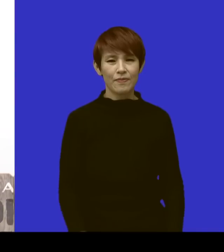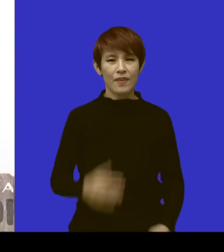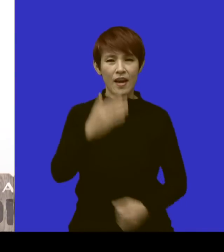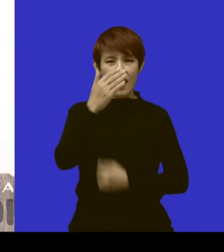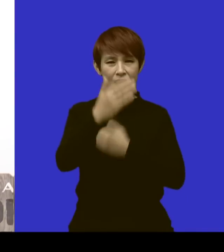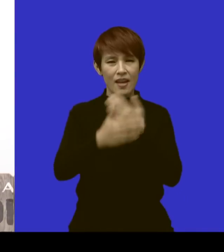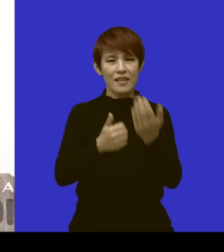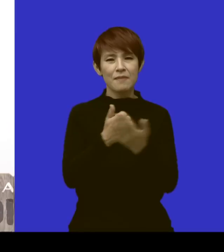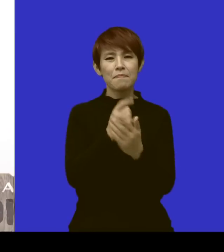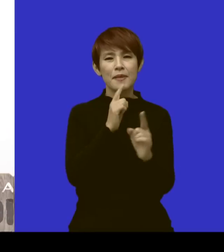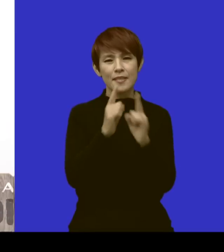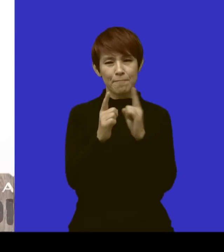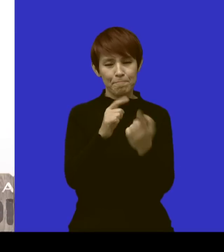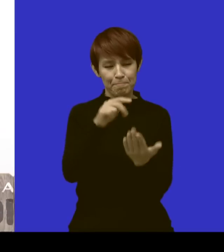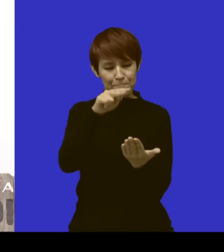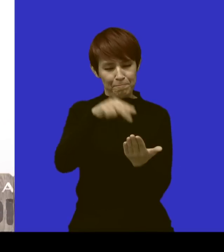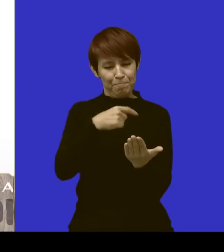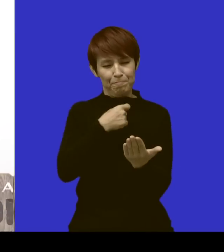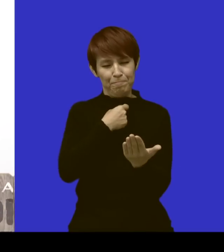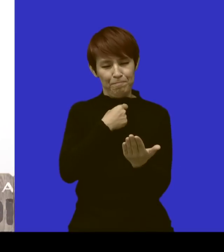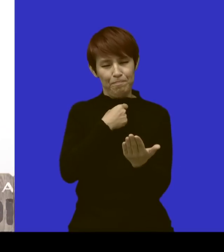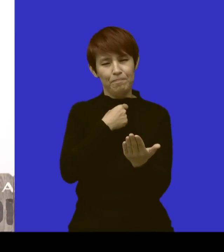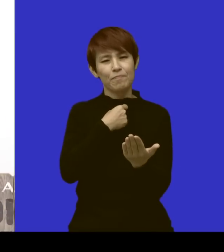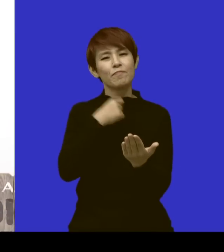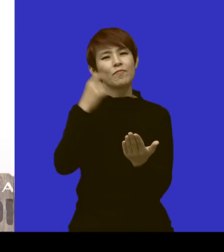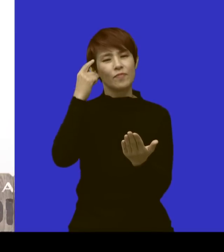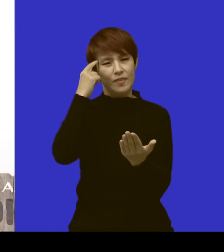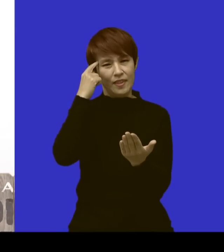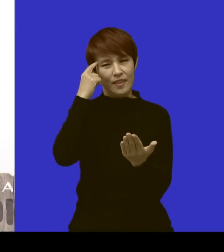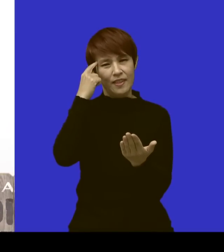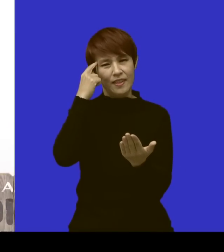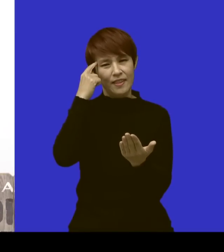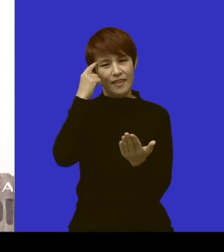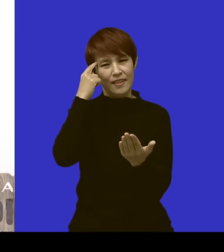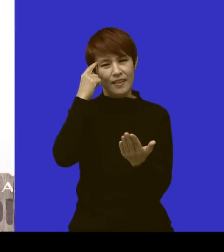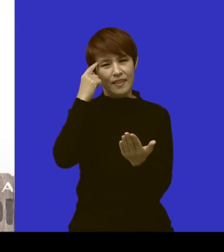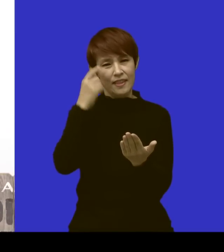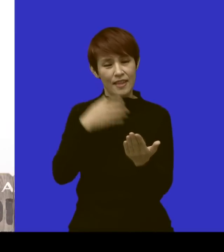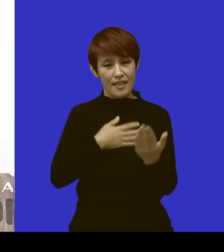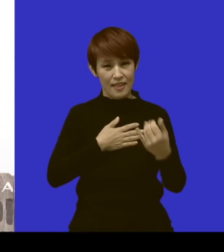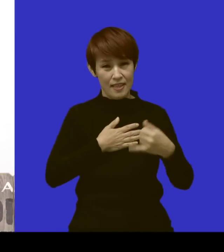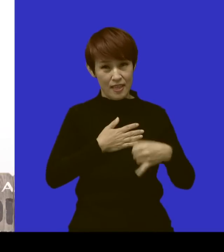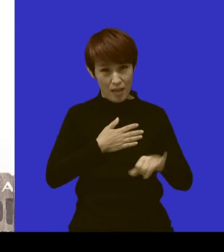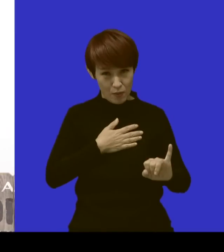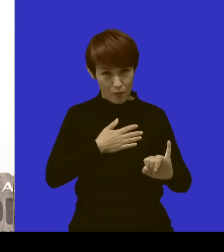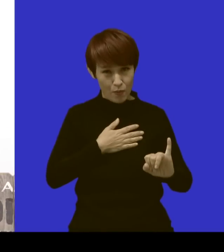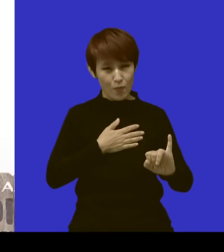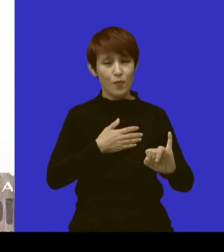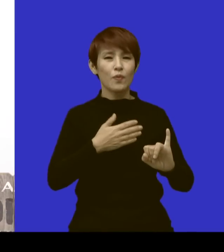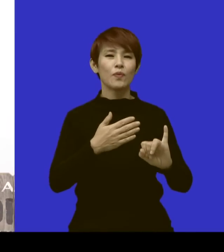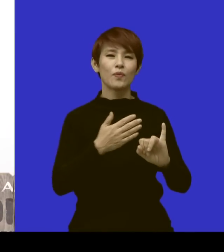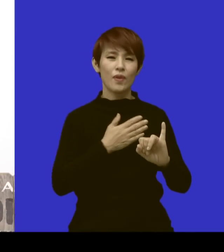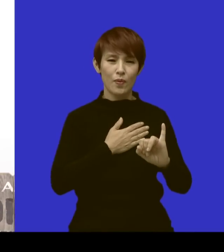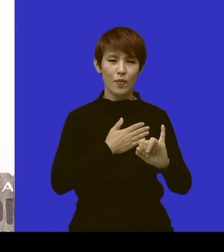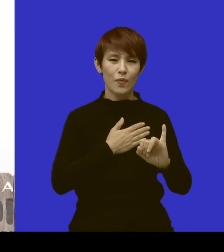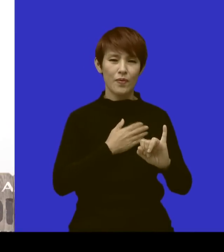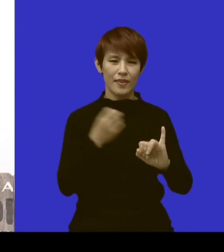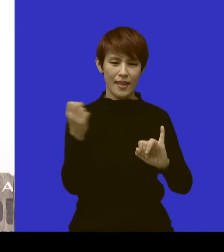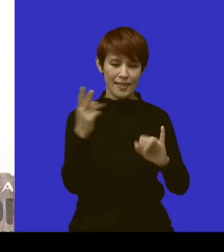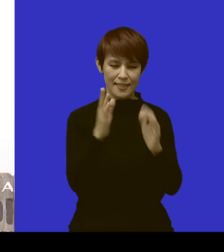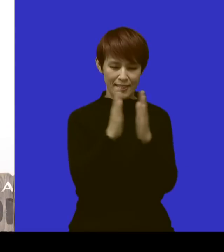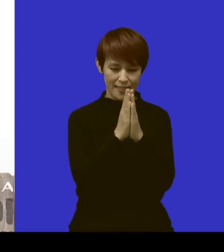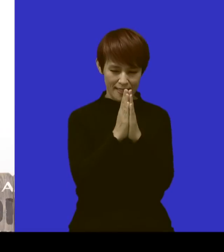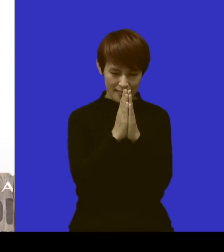말씀 앞에 들어가자. 말씀으로 가자. 내 아이도 나도 다시